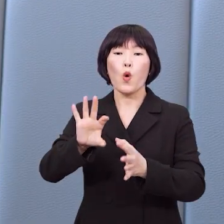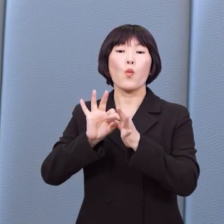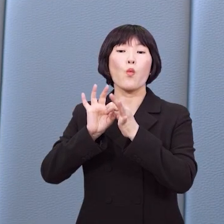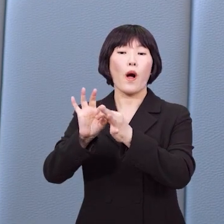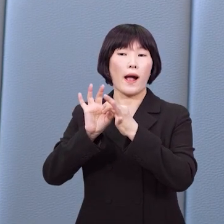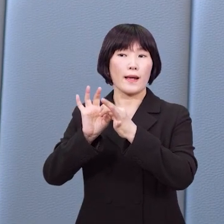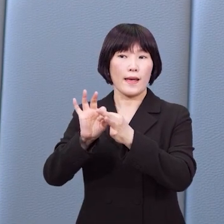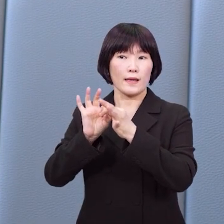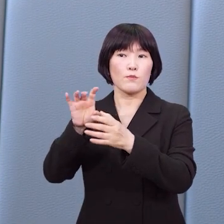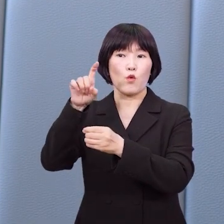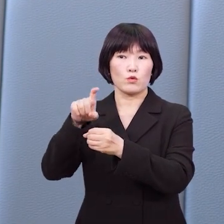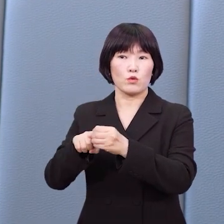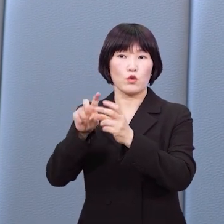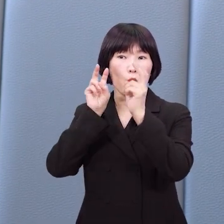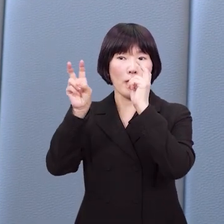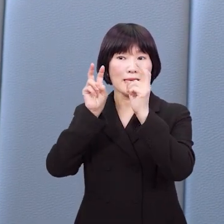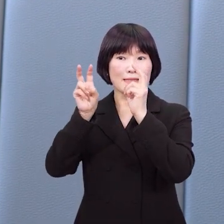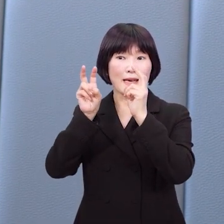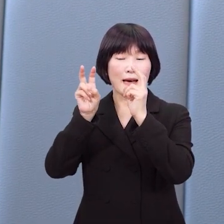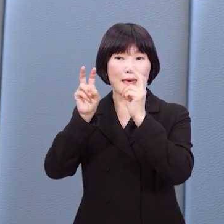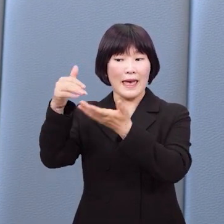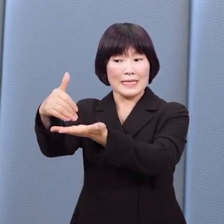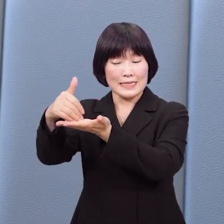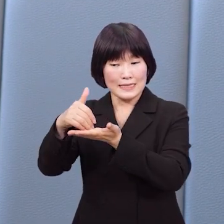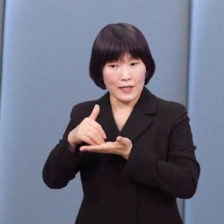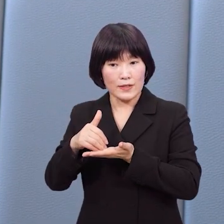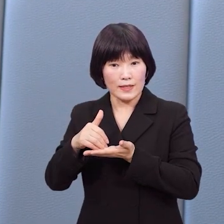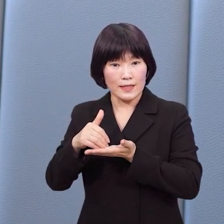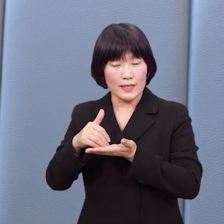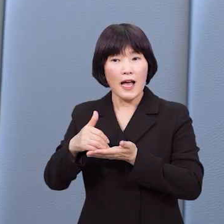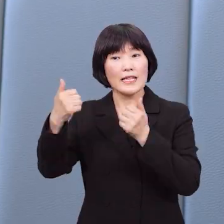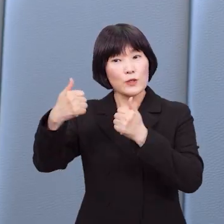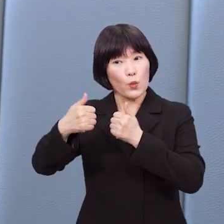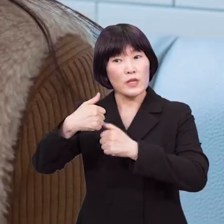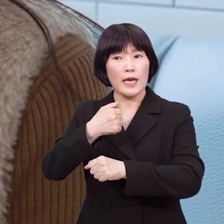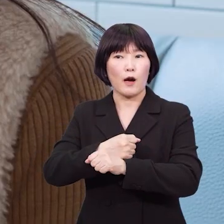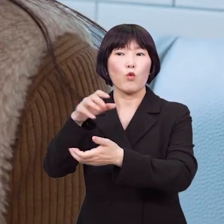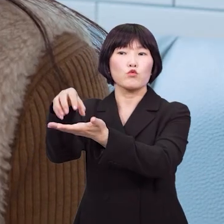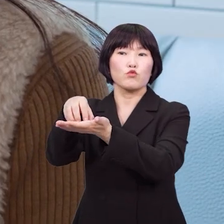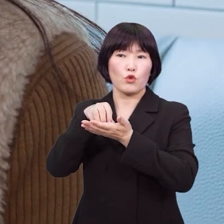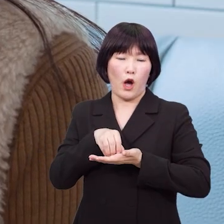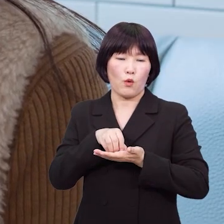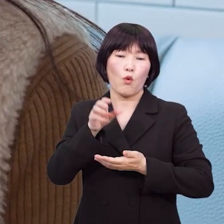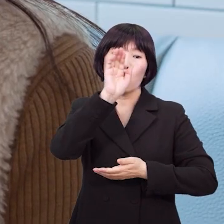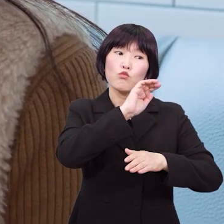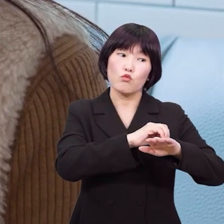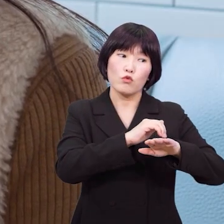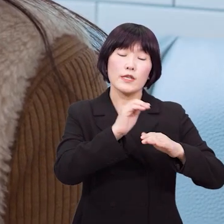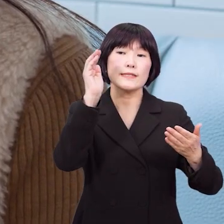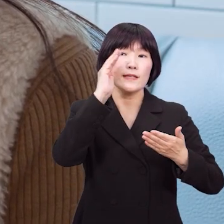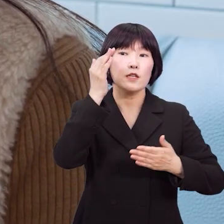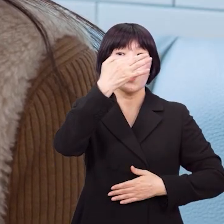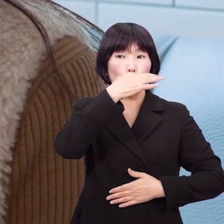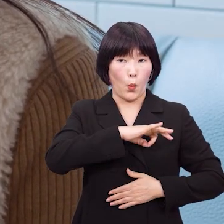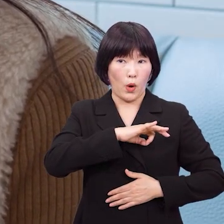수용하여 훈련생들에게 효과적인 지원이 되게끔 노력하고 있습니다. 장애 학생 현장